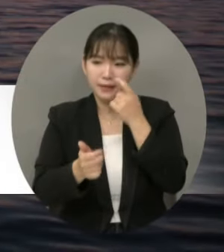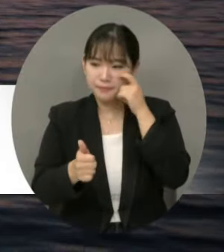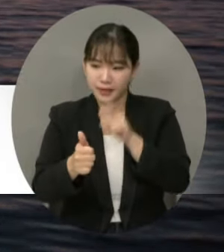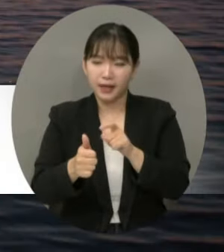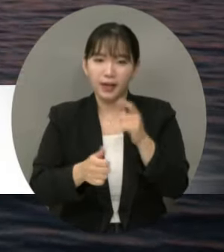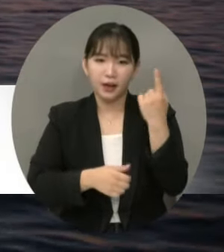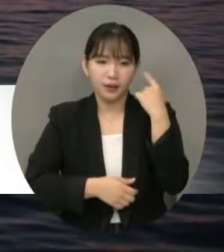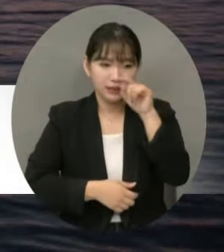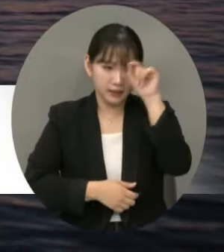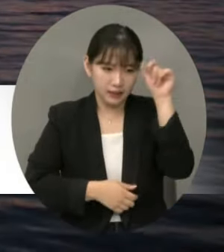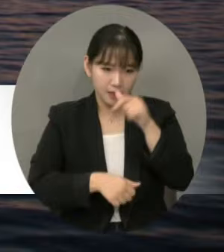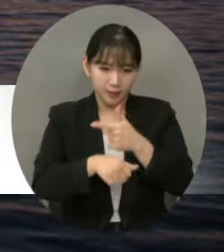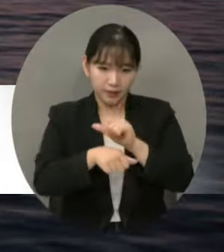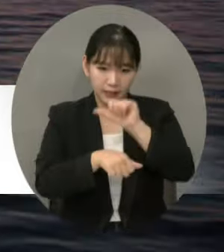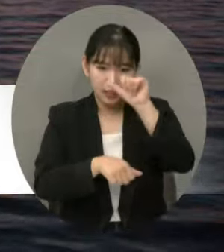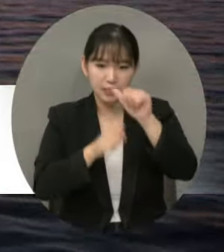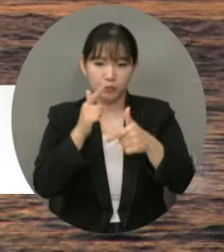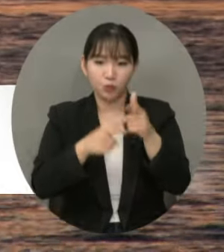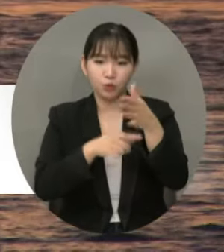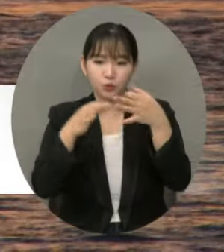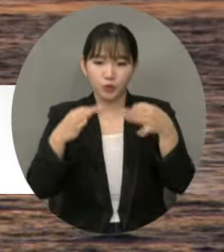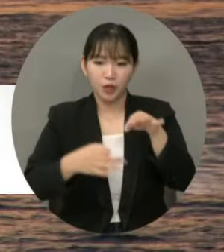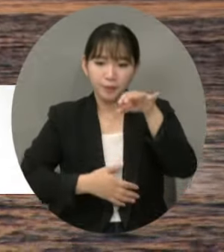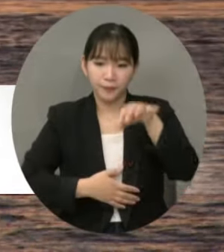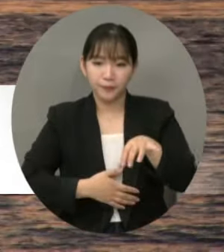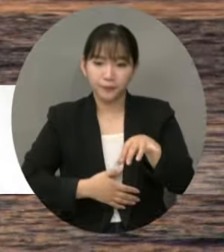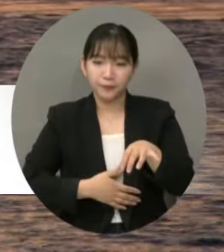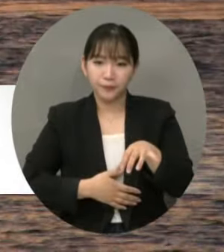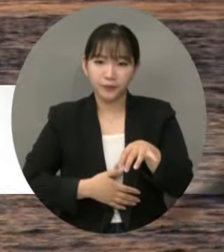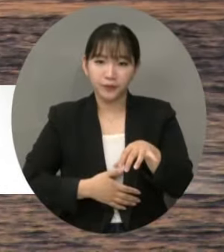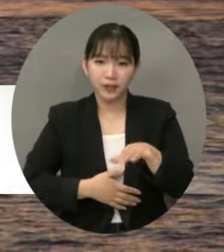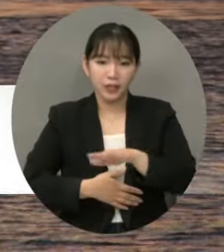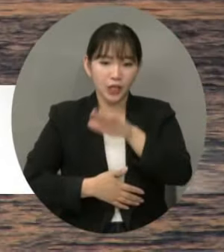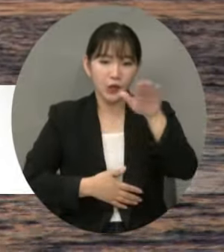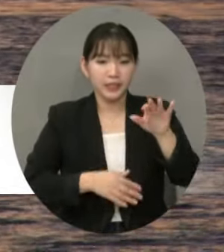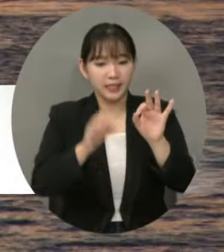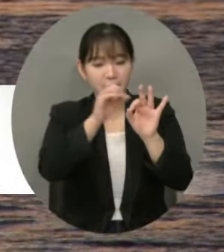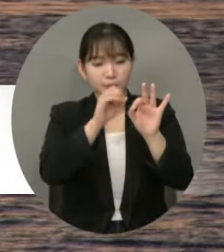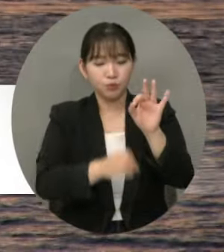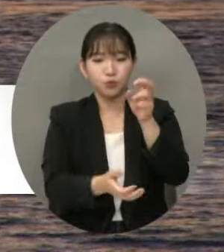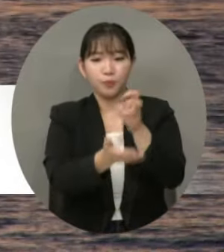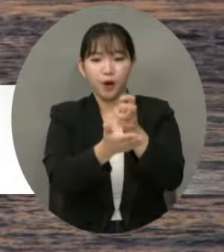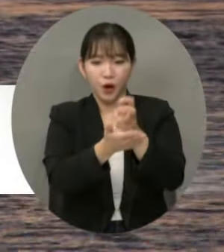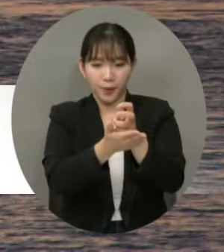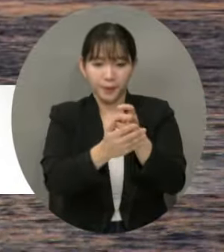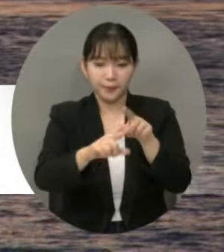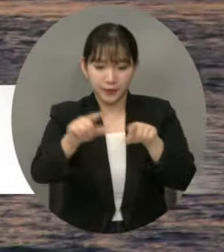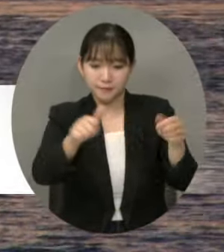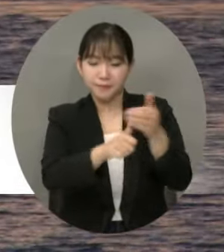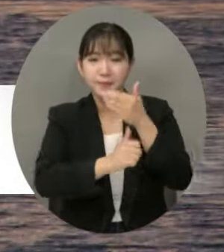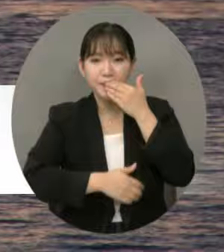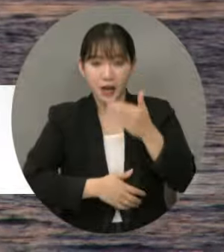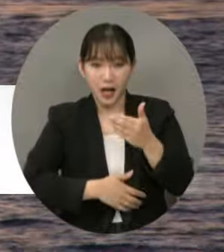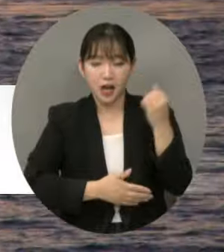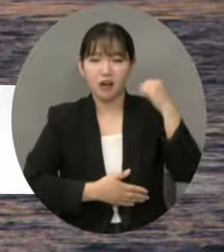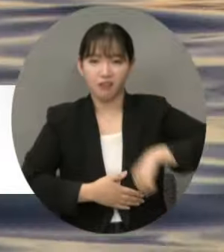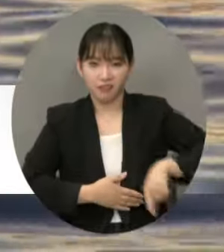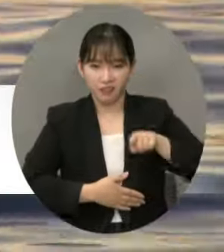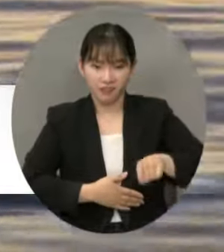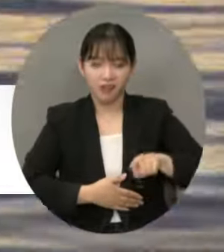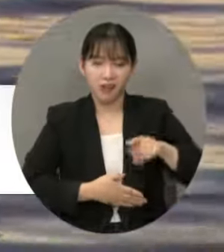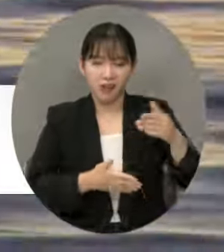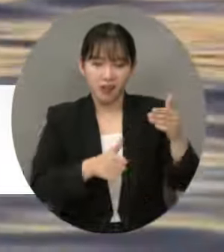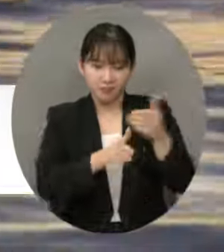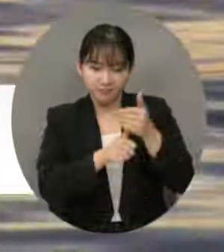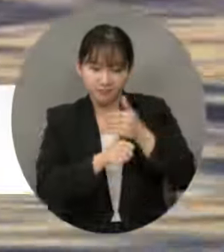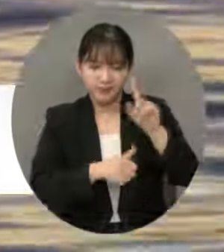어제 새벽 5시쯤 목포수 위판정에서 전체 어획량의 10% 미만으로만 갈치를 혼획할 수 있는 규정을 어기고